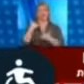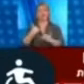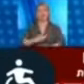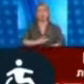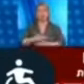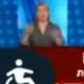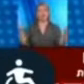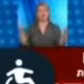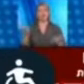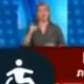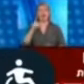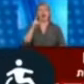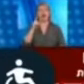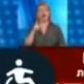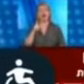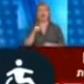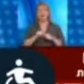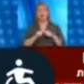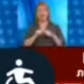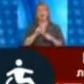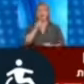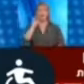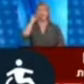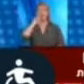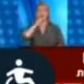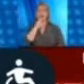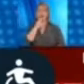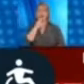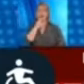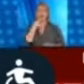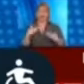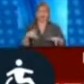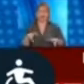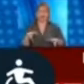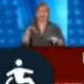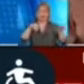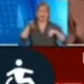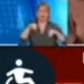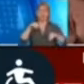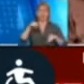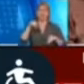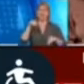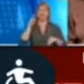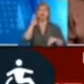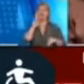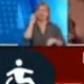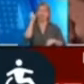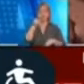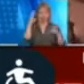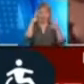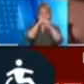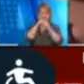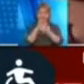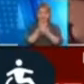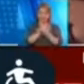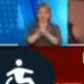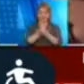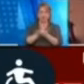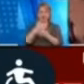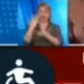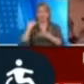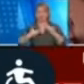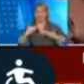שאותם אותות מודיעינים חלשים שפורסם שנאספו באותו לילה בין שישי לשבת בשביעי באוקטובר ונידונו בישיבה הזאת, הם היו למעשה